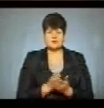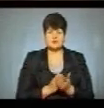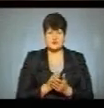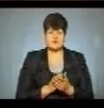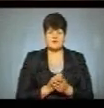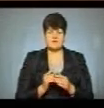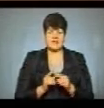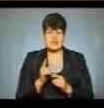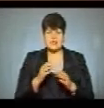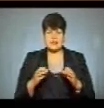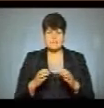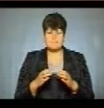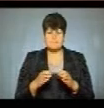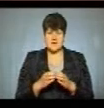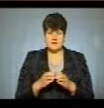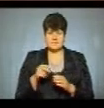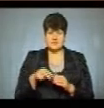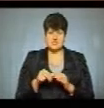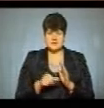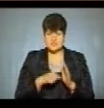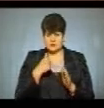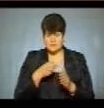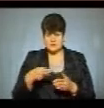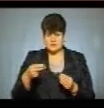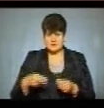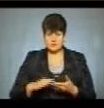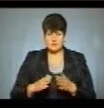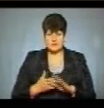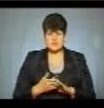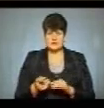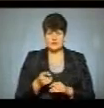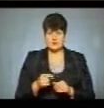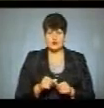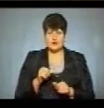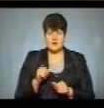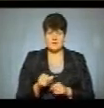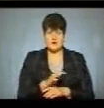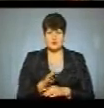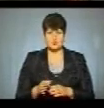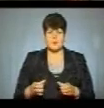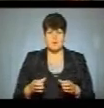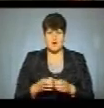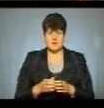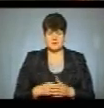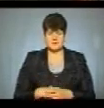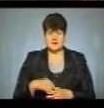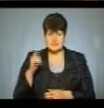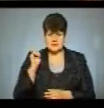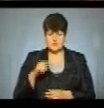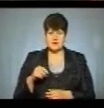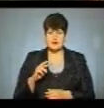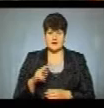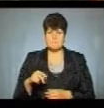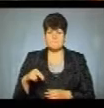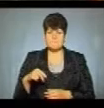ракетній бригаді. У 2016 році підписав контракт з Тернопільською окремою артилерійською бригадою. Знаю, що як піхота, коли їх